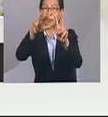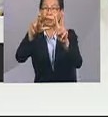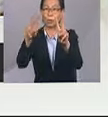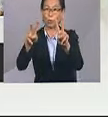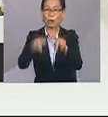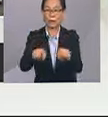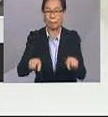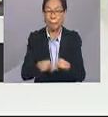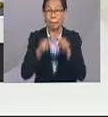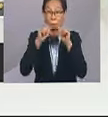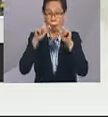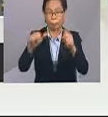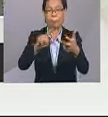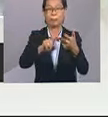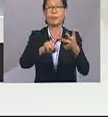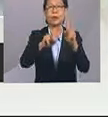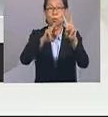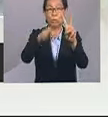2,032 tempat awam,